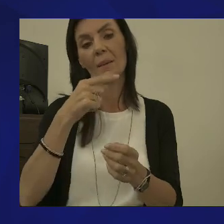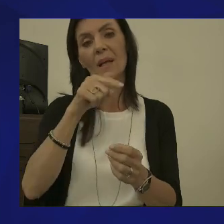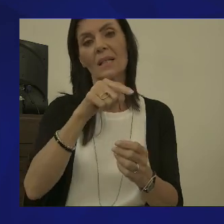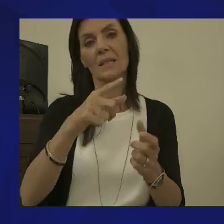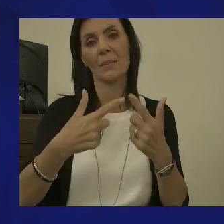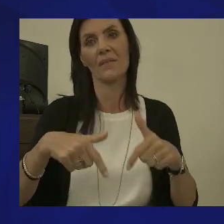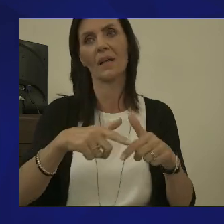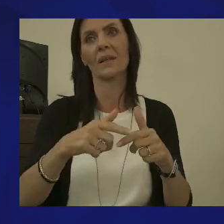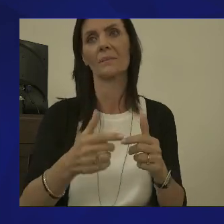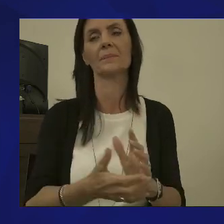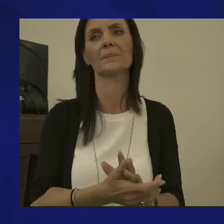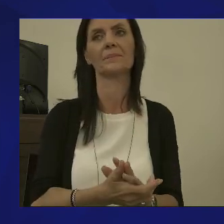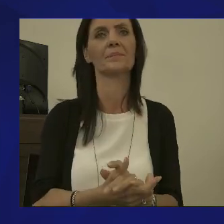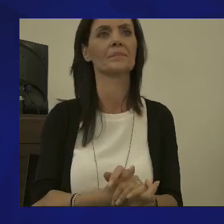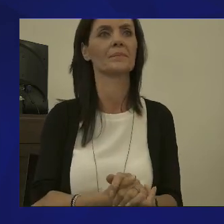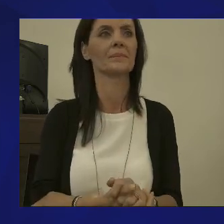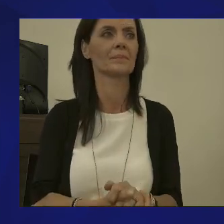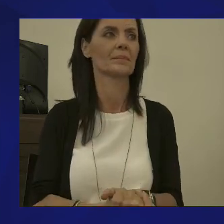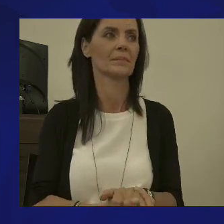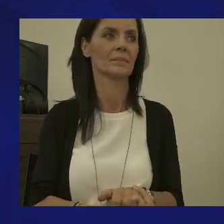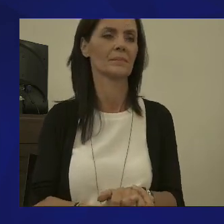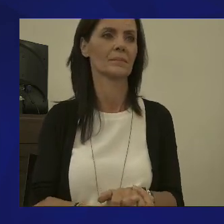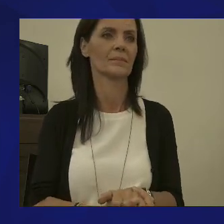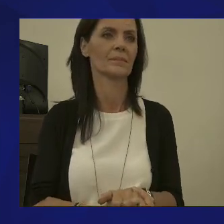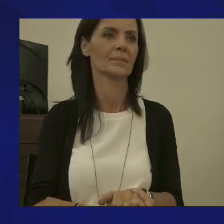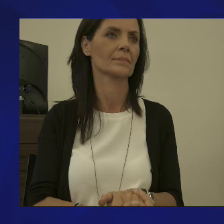בסדר גמור, אז אין צורך להצביע, נוריד את ההסתייגות ו...